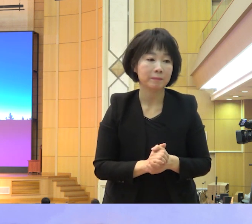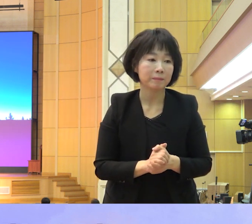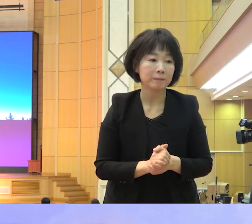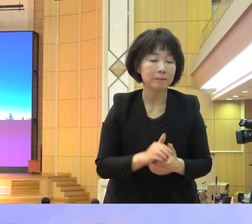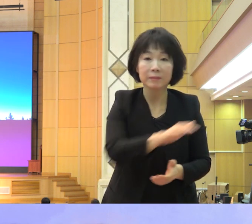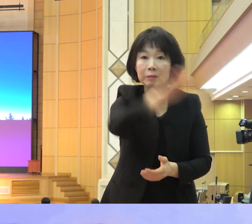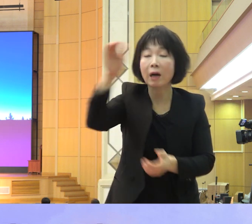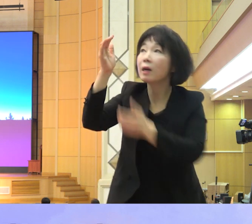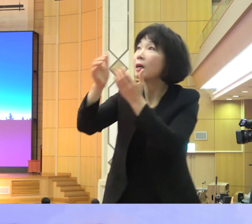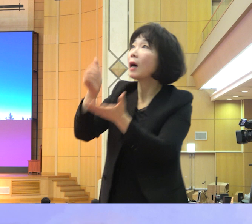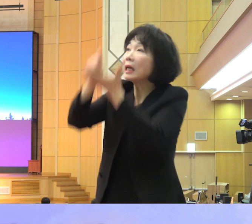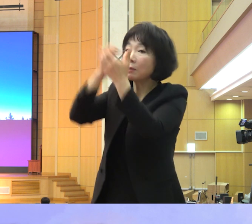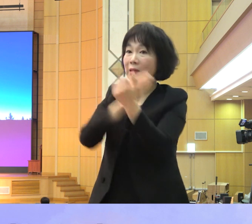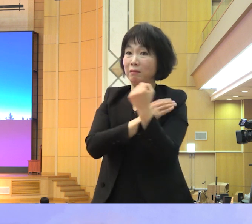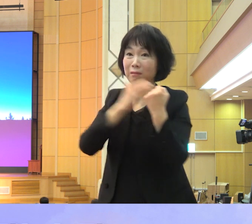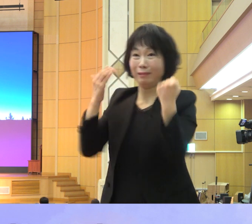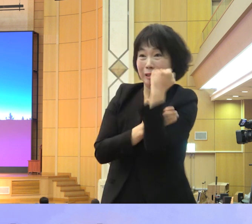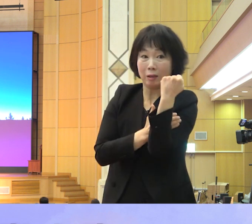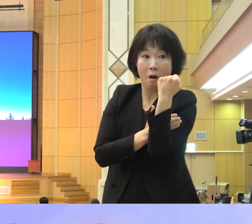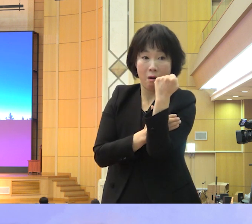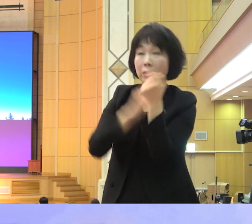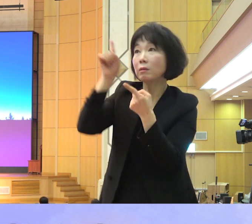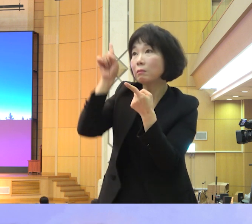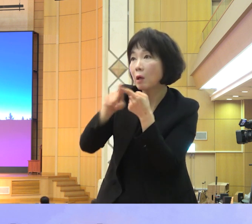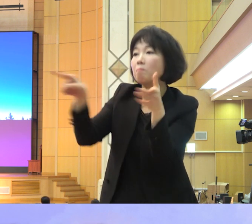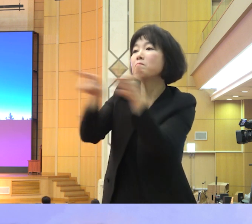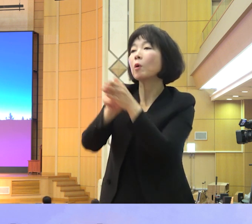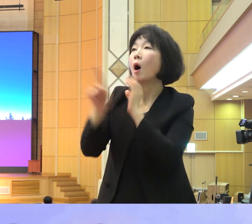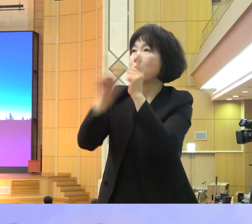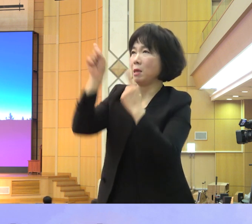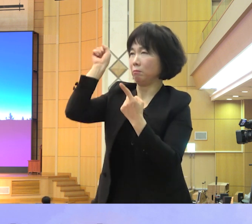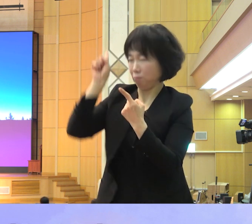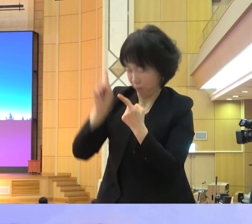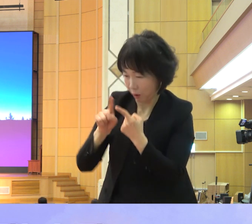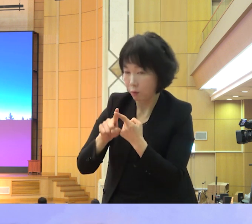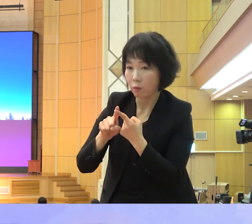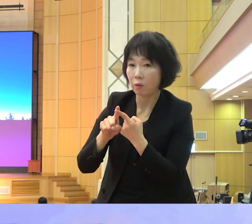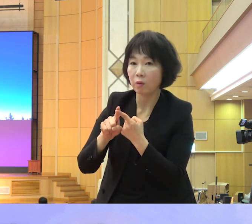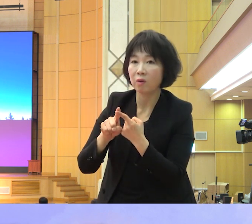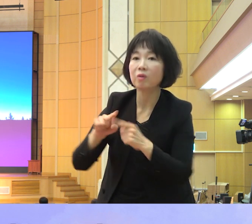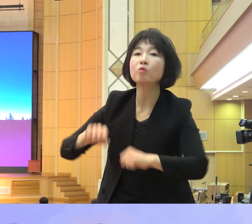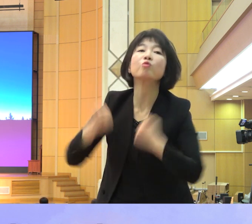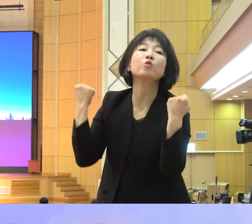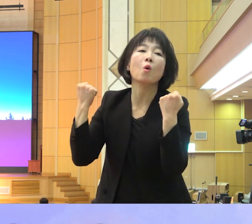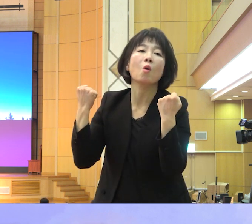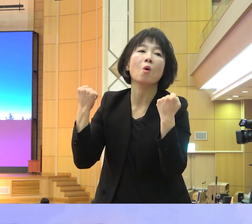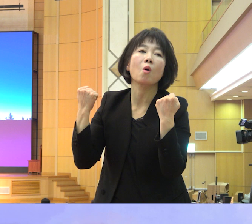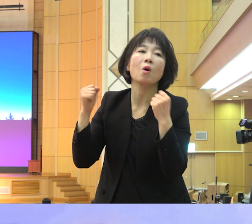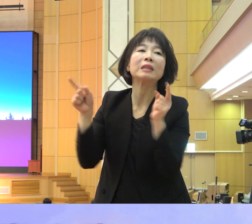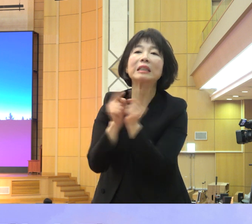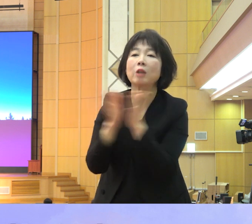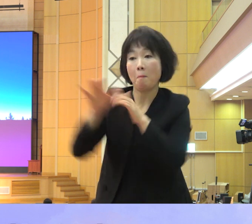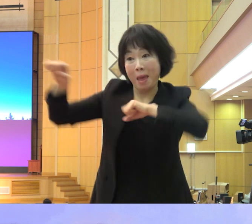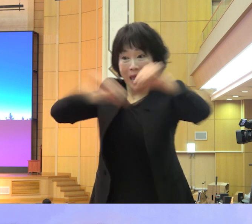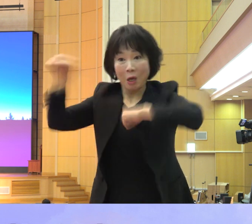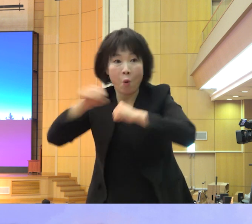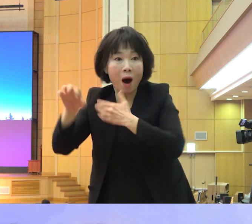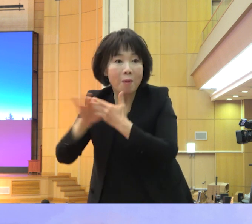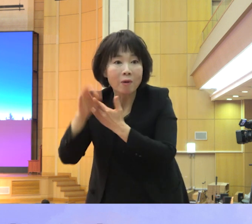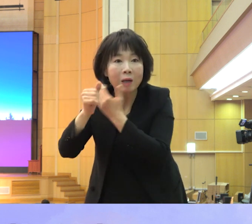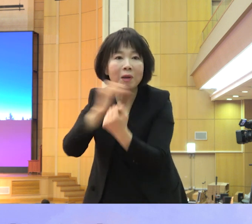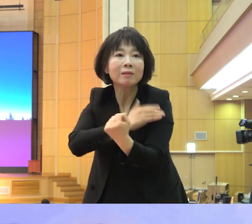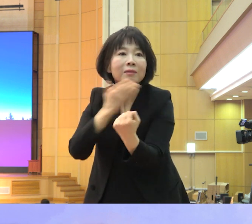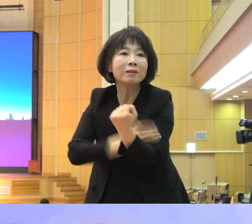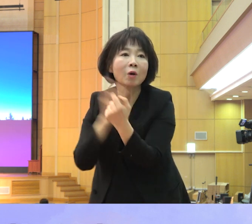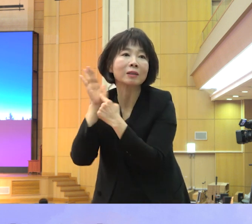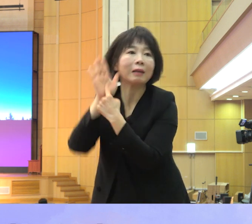주님의 능력은 그 능력을 믿고 그 말씀에 따라 믿고 행할 때 주님의